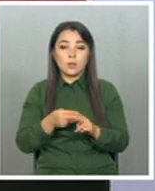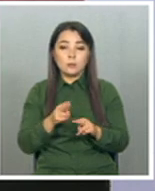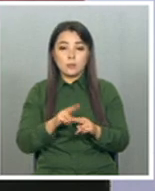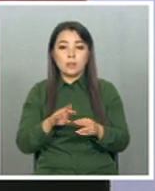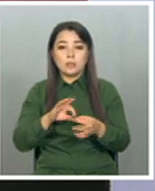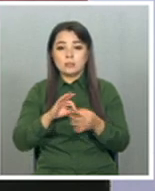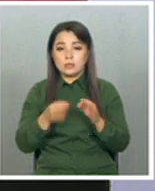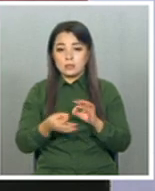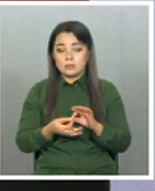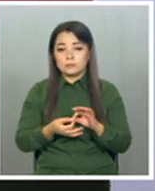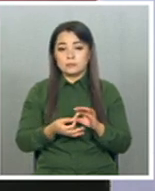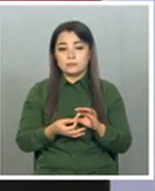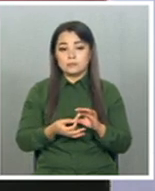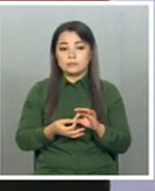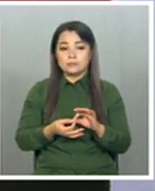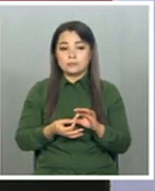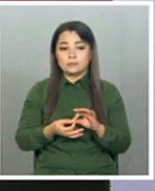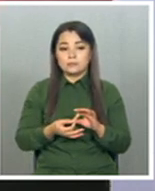туралы